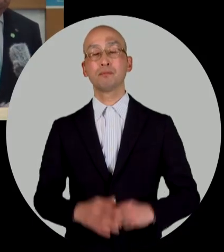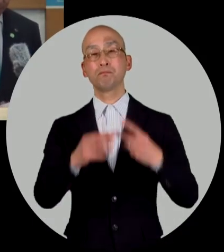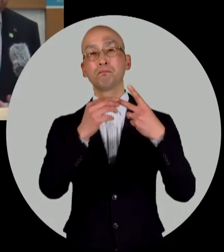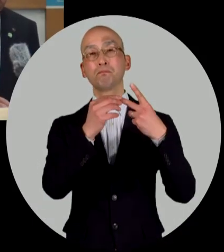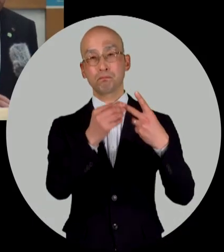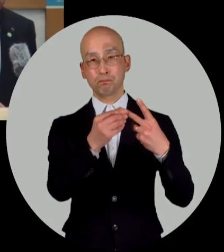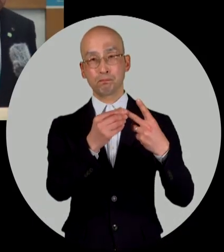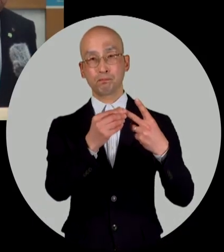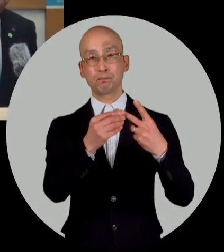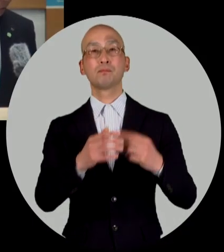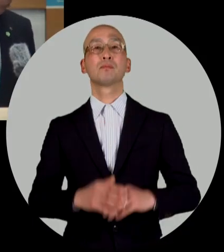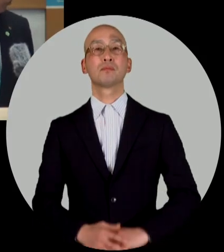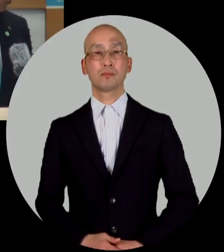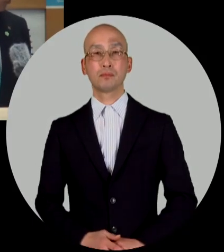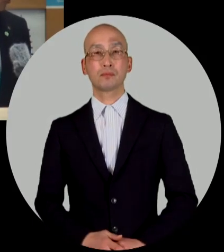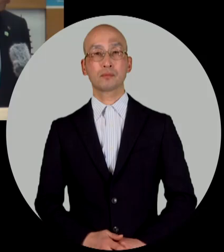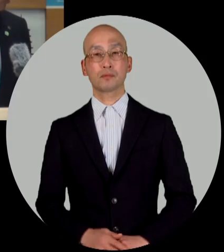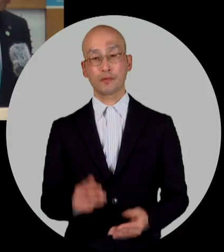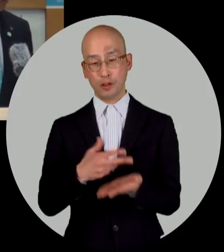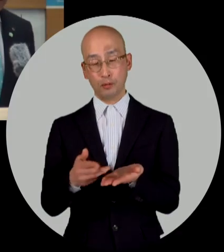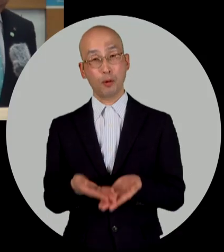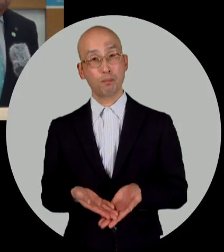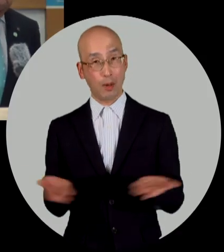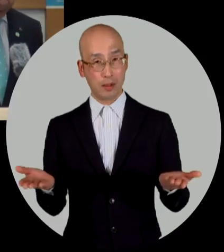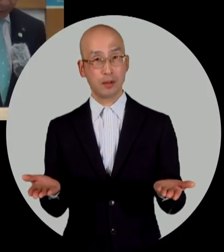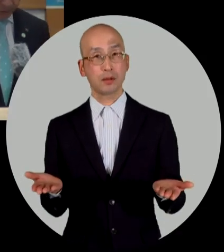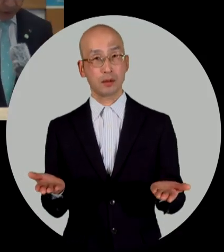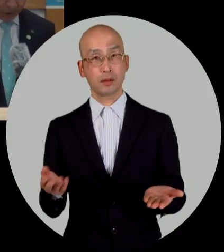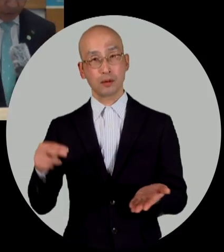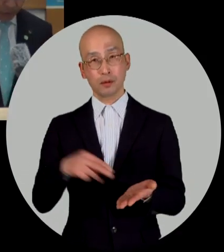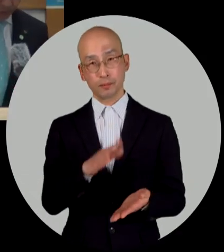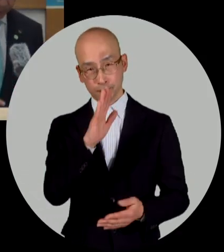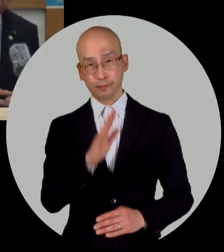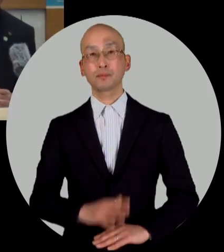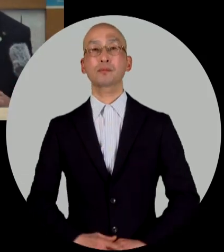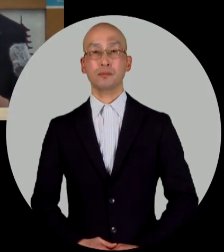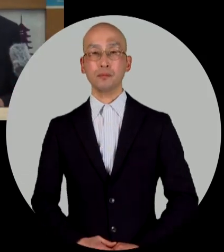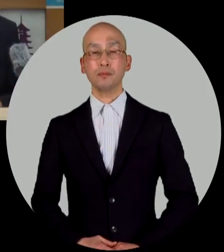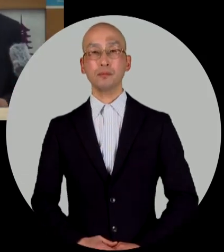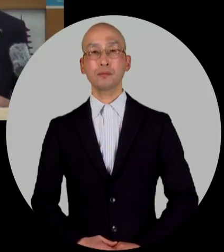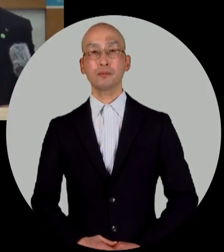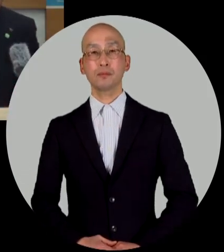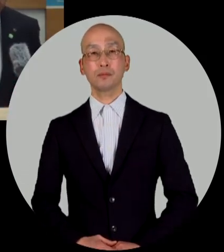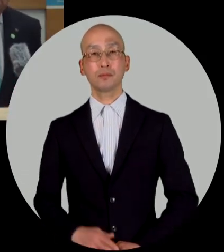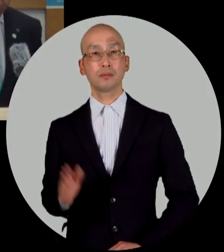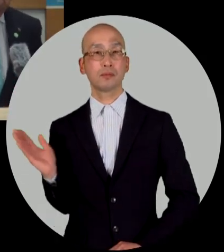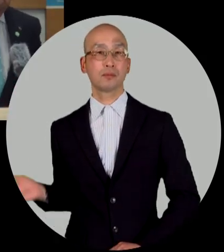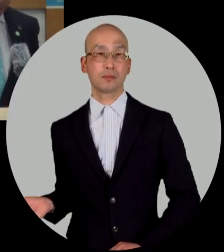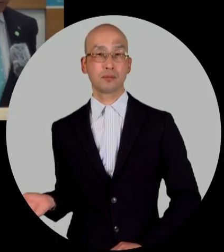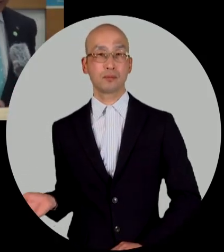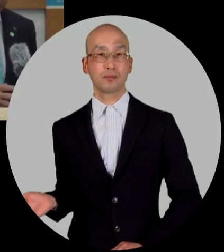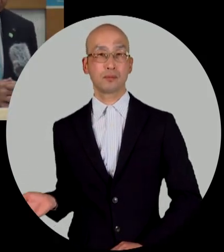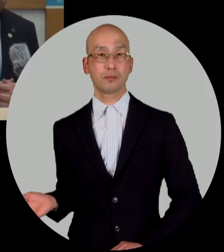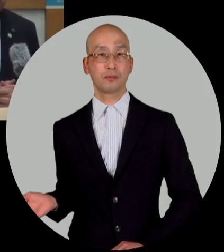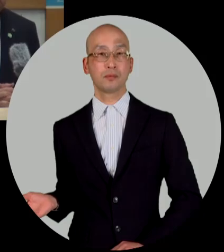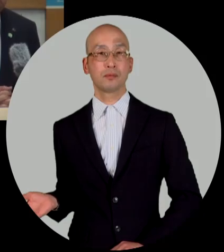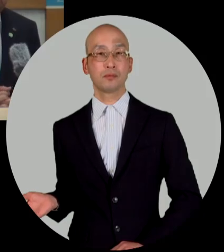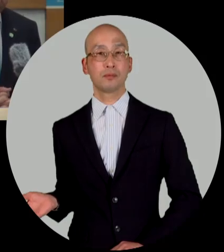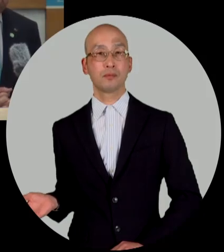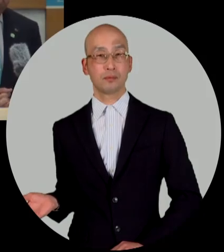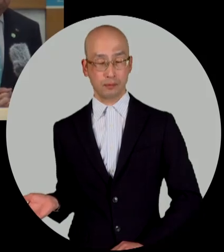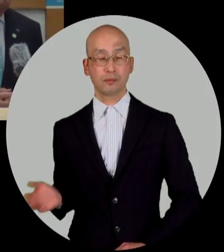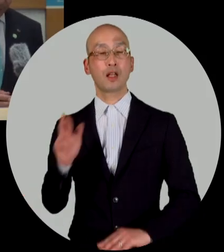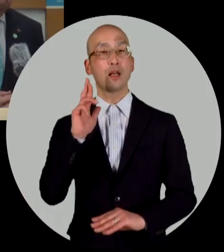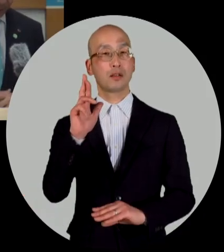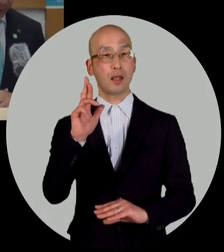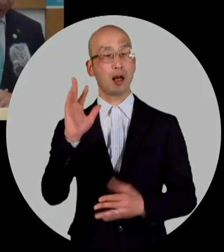目は、資料をお配りしていると思いますけれども、 JR 奈良線の高速化独占化の